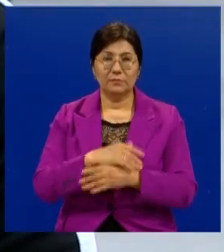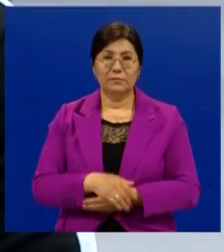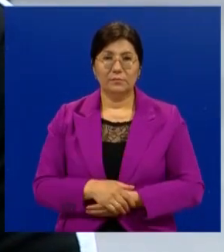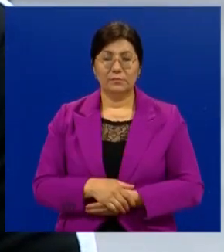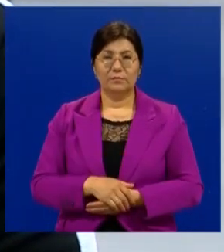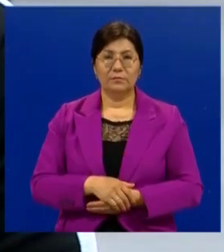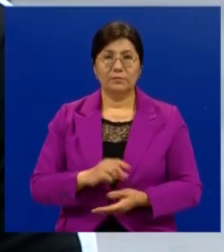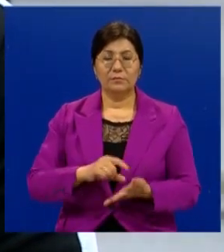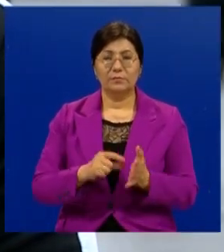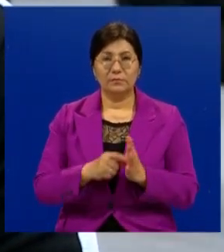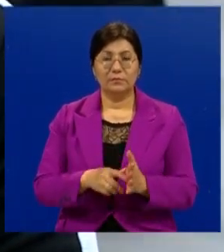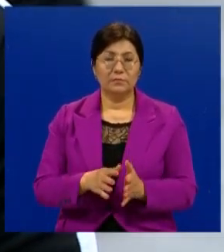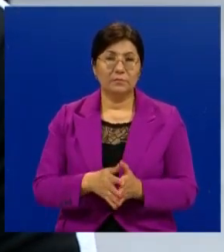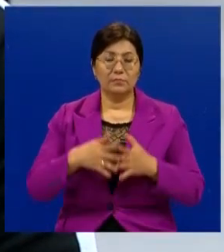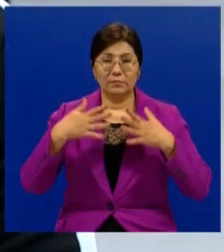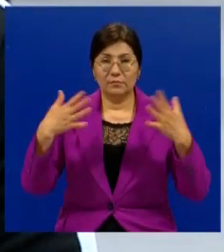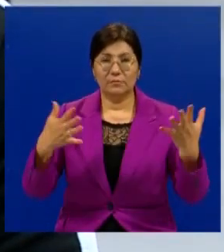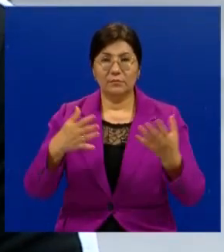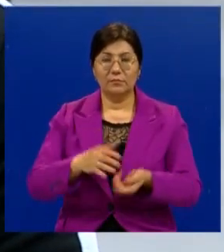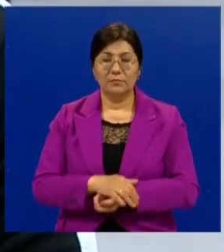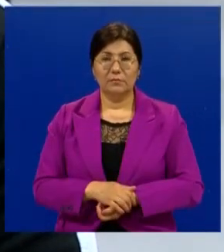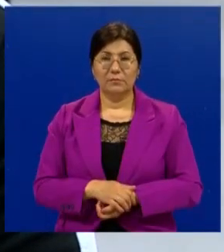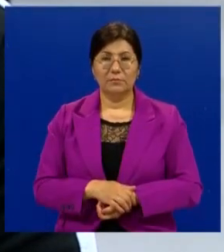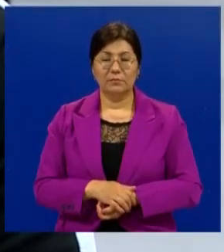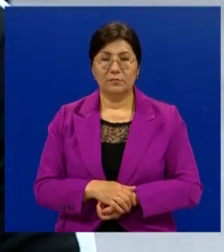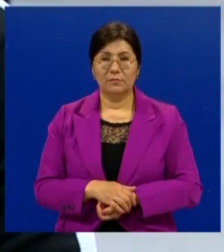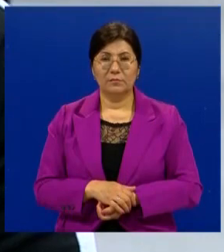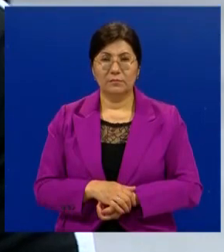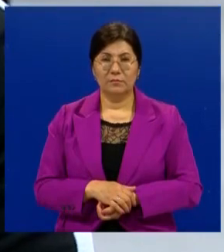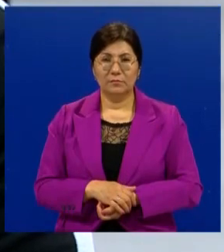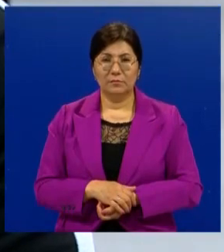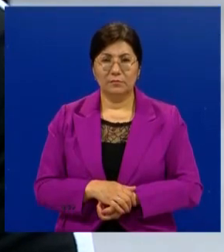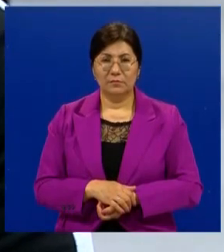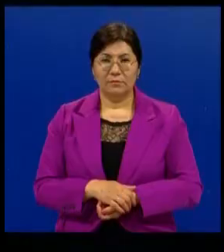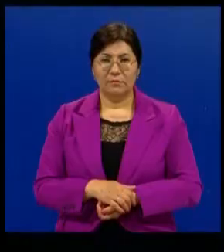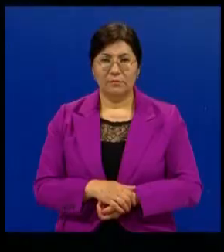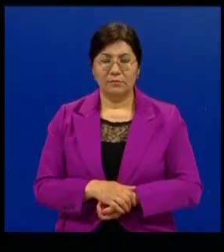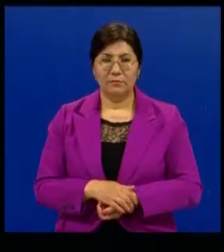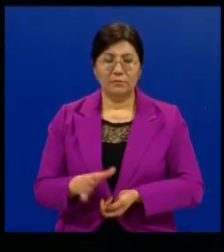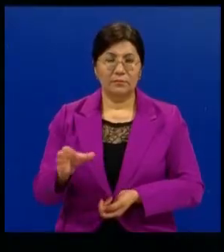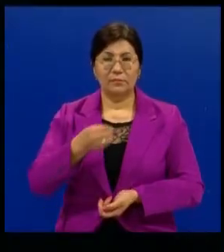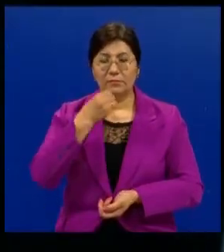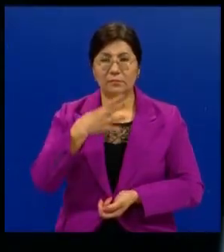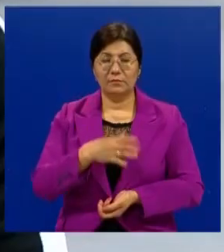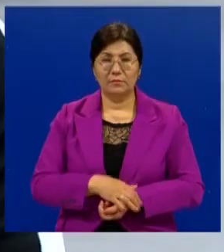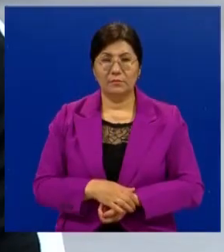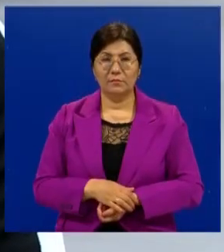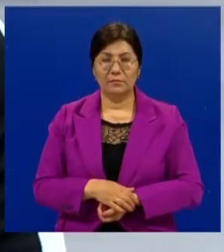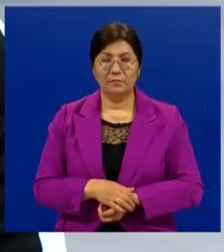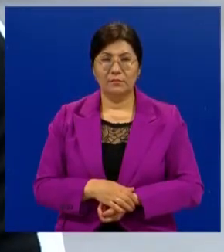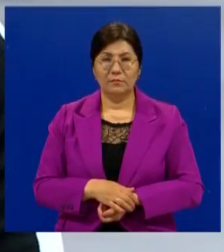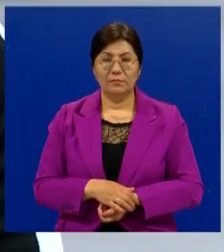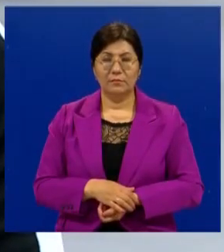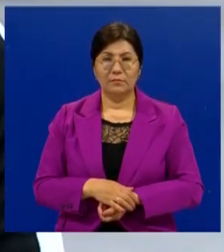Зал очень хороший, столы отличные, все понравилось. Теннисом настольным